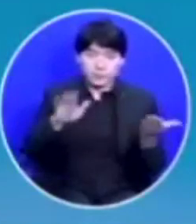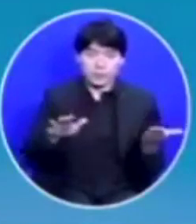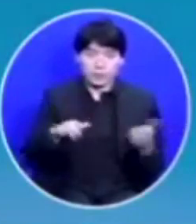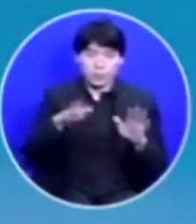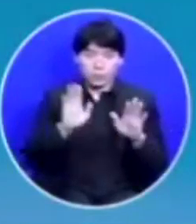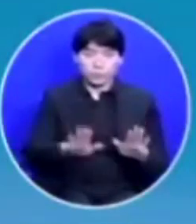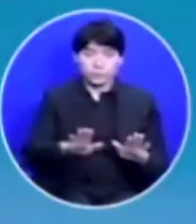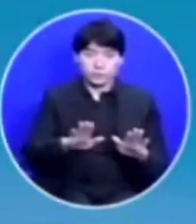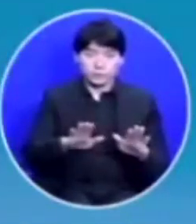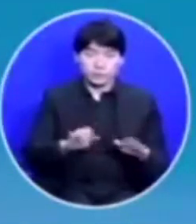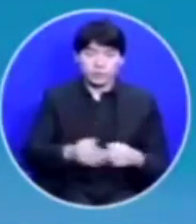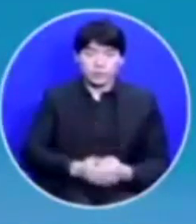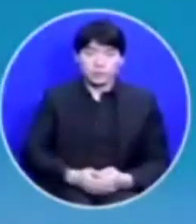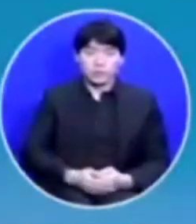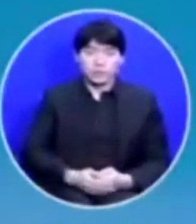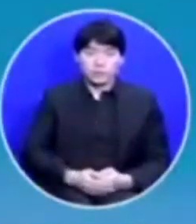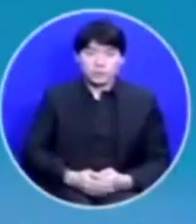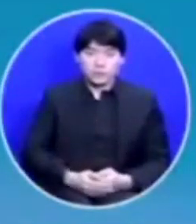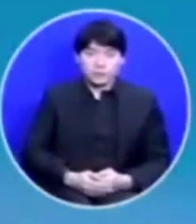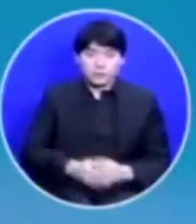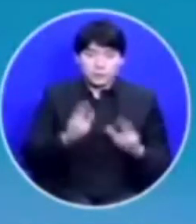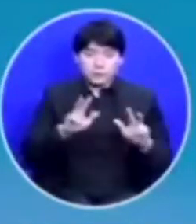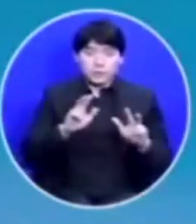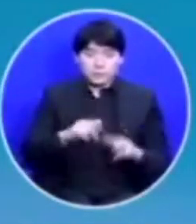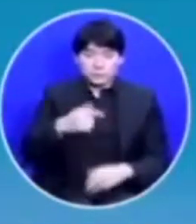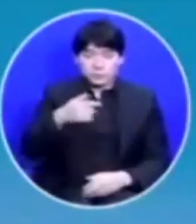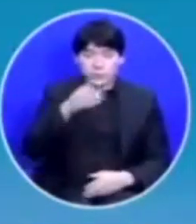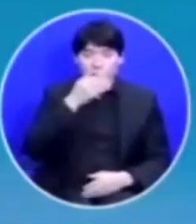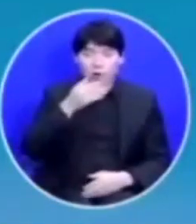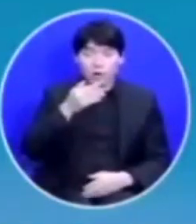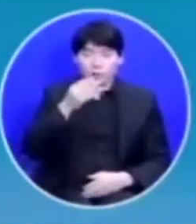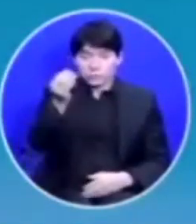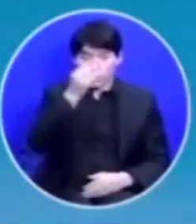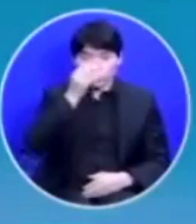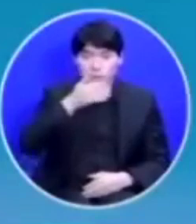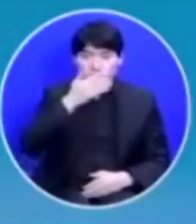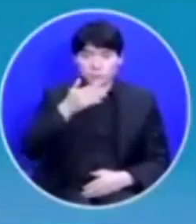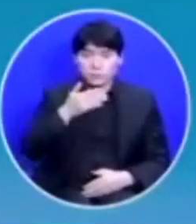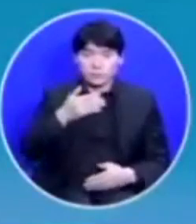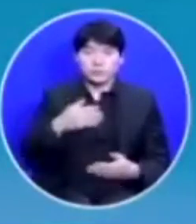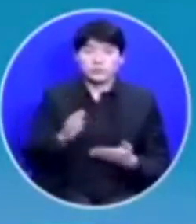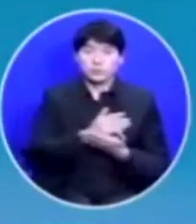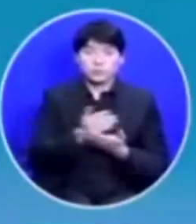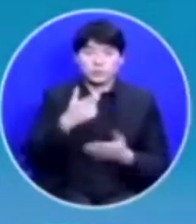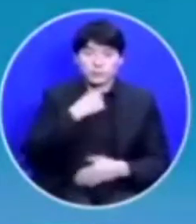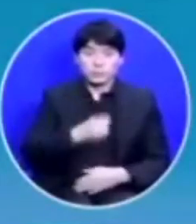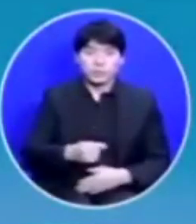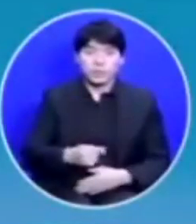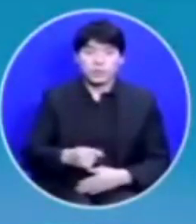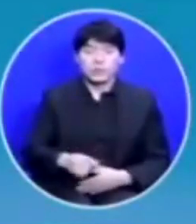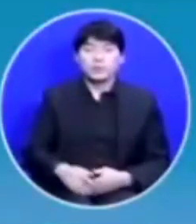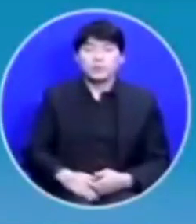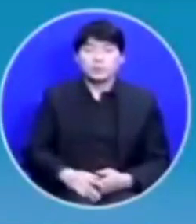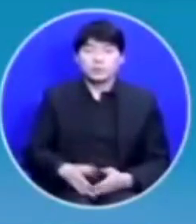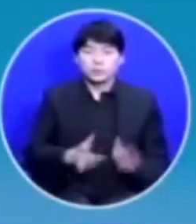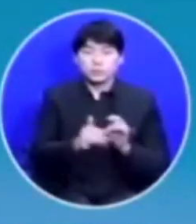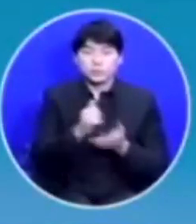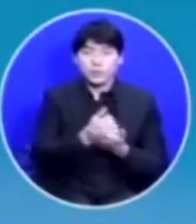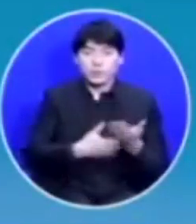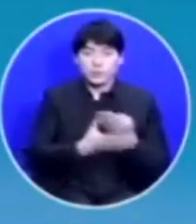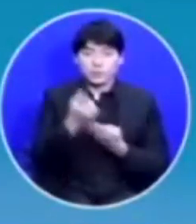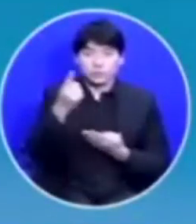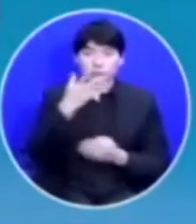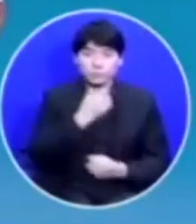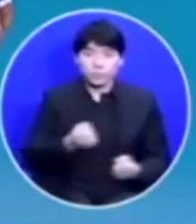자 오늘 이 시간 우리가 성찬을 받겠습니다 이 성찬은 예수님과 우리가 온전히 1 되어지는 축복의 시간입니다